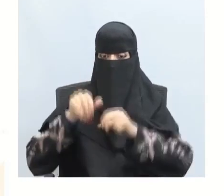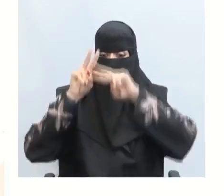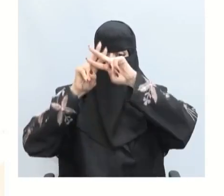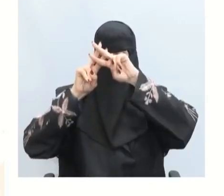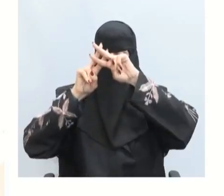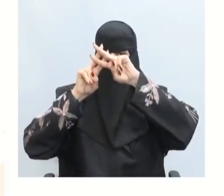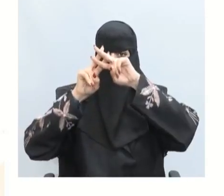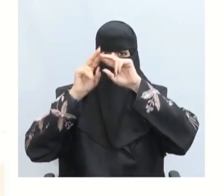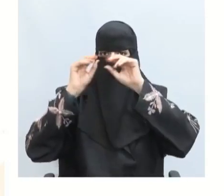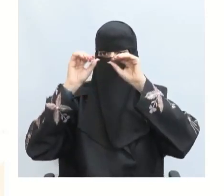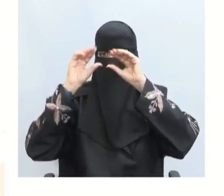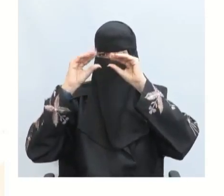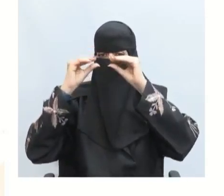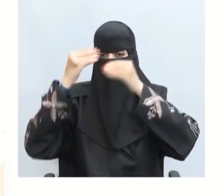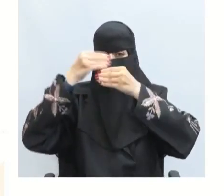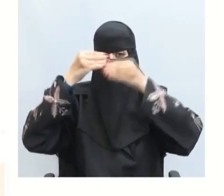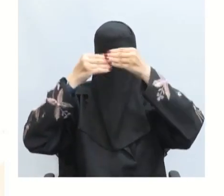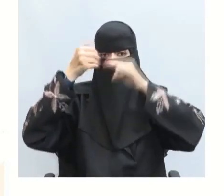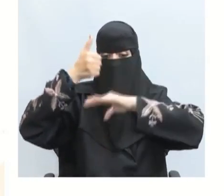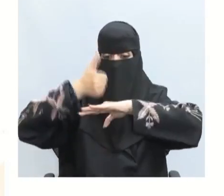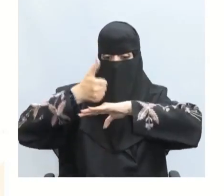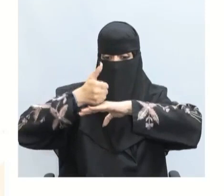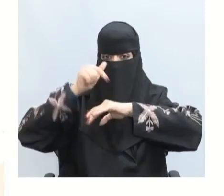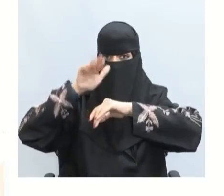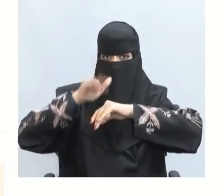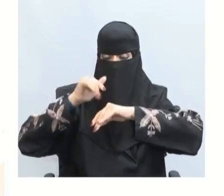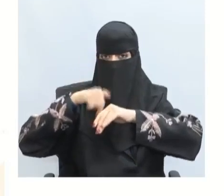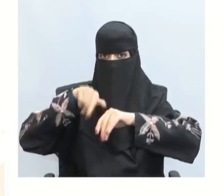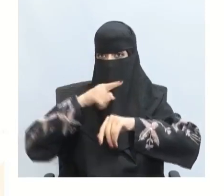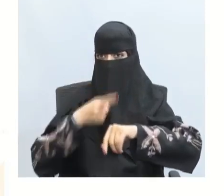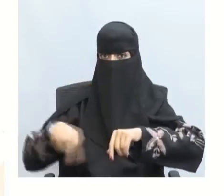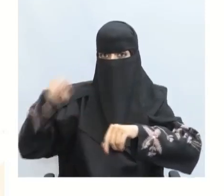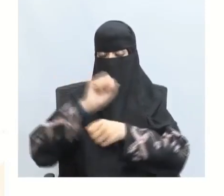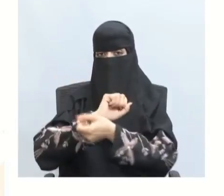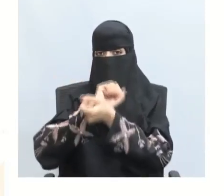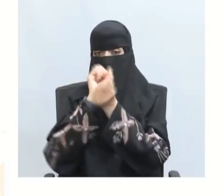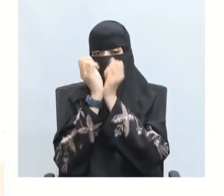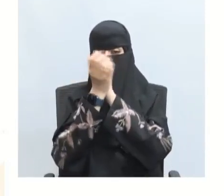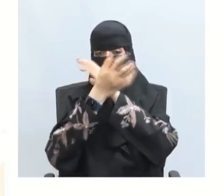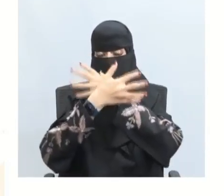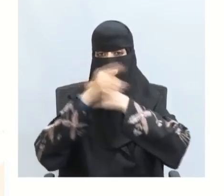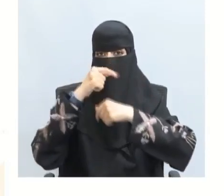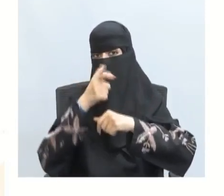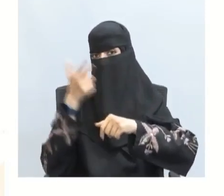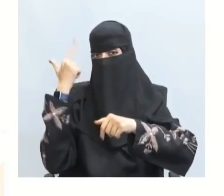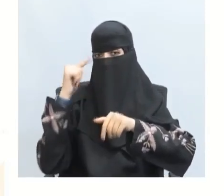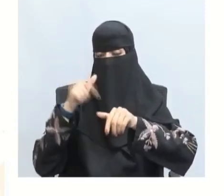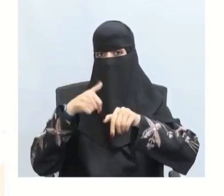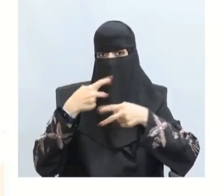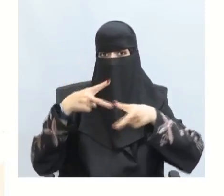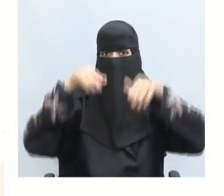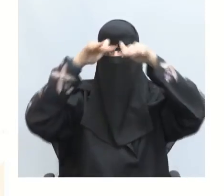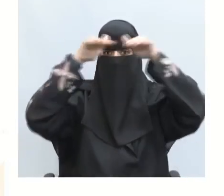النجوم اللبنه الاساسيه للمجرات منذ نشاه الكون